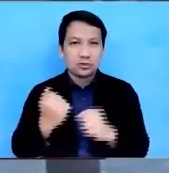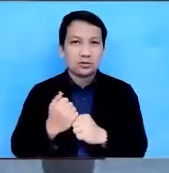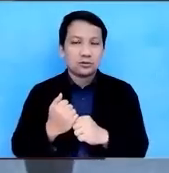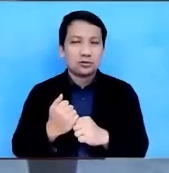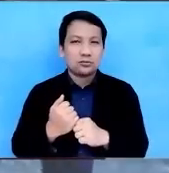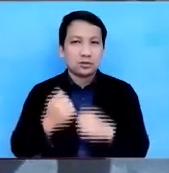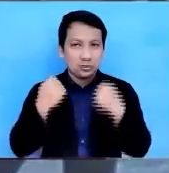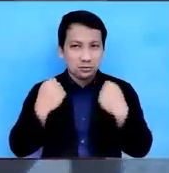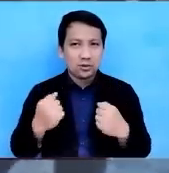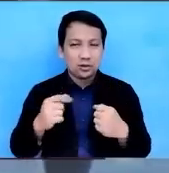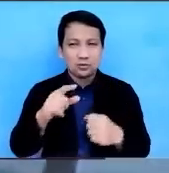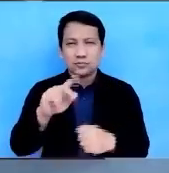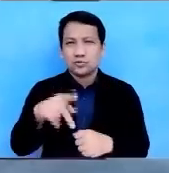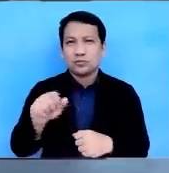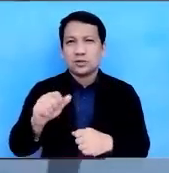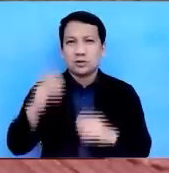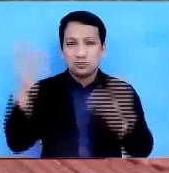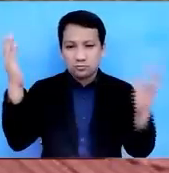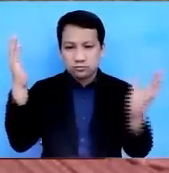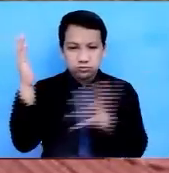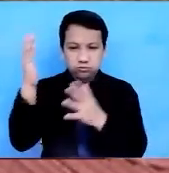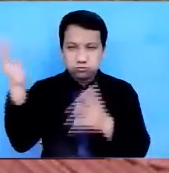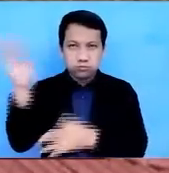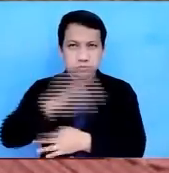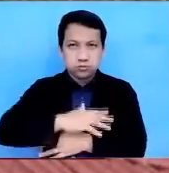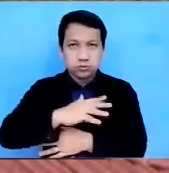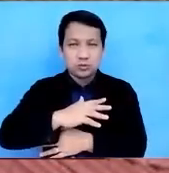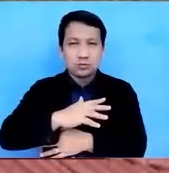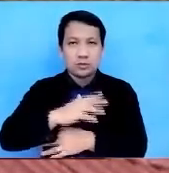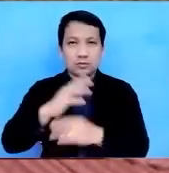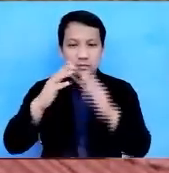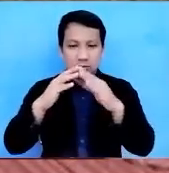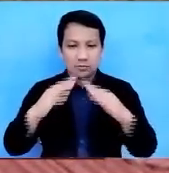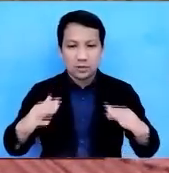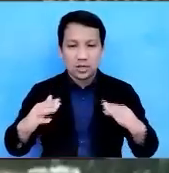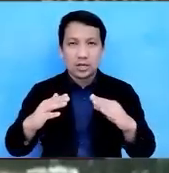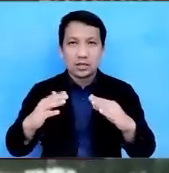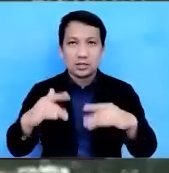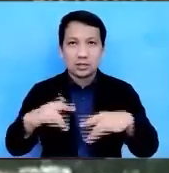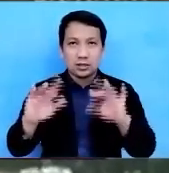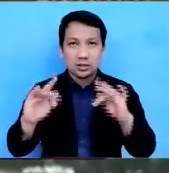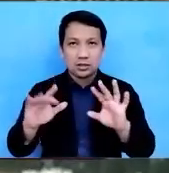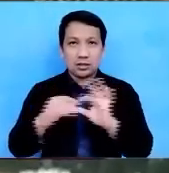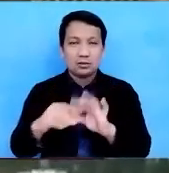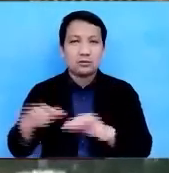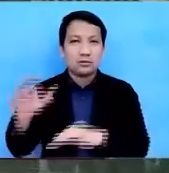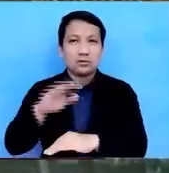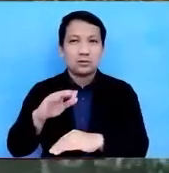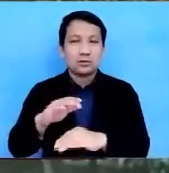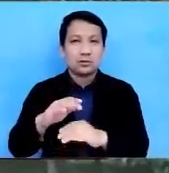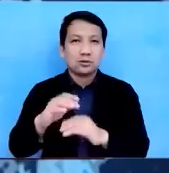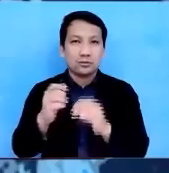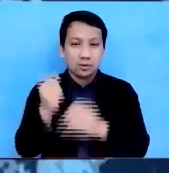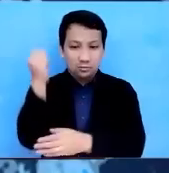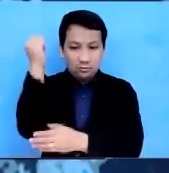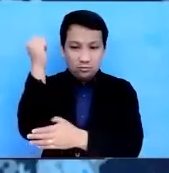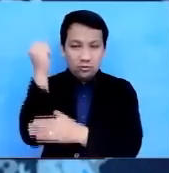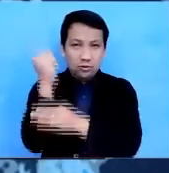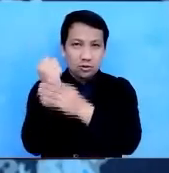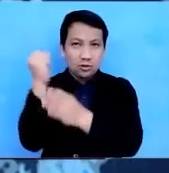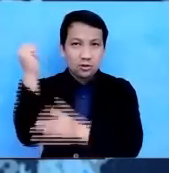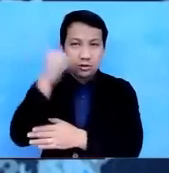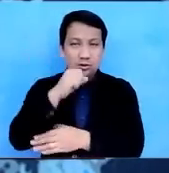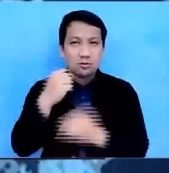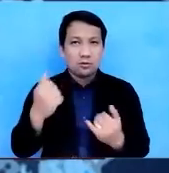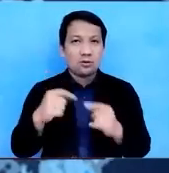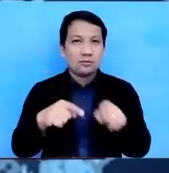typhoon, kaya nito magpatumba ng mga puno, mga bahay na gawa sa light materials at mga poste. Pero sa ngayon